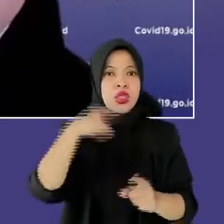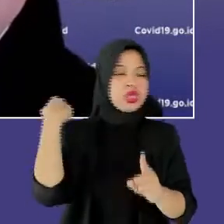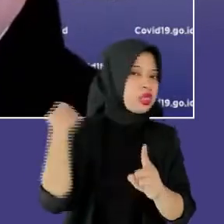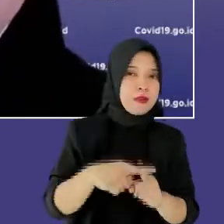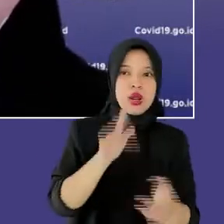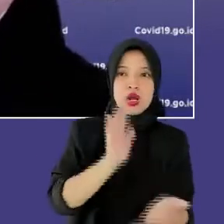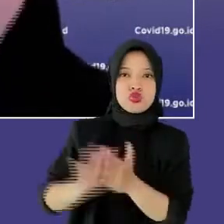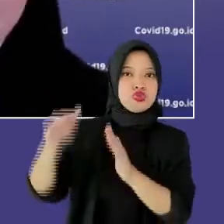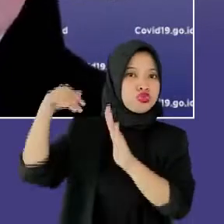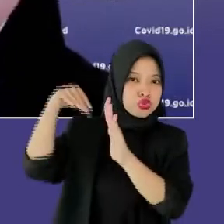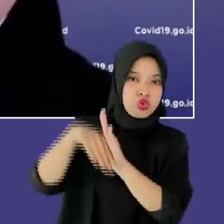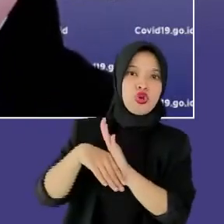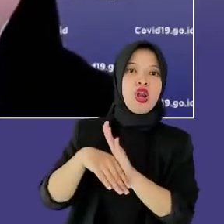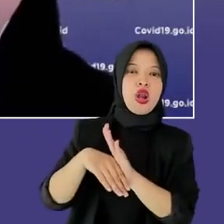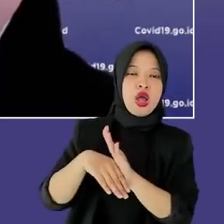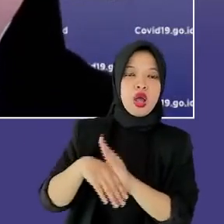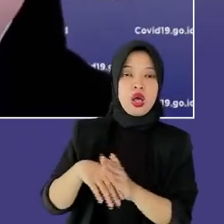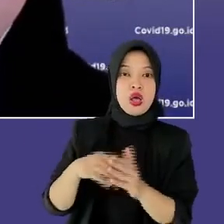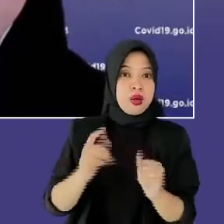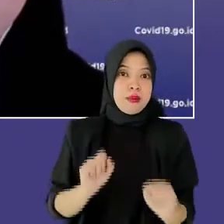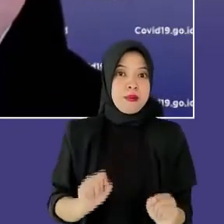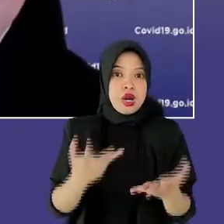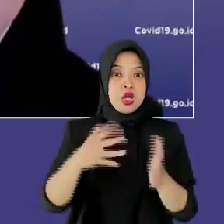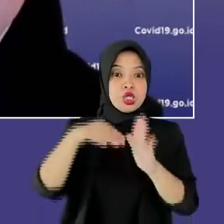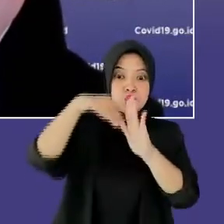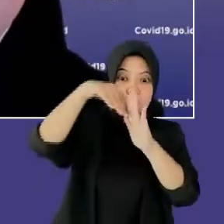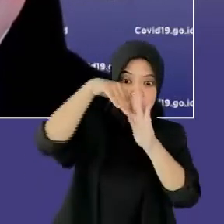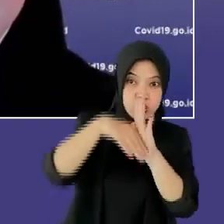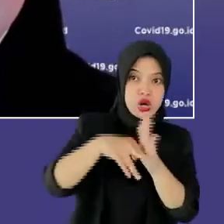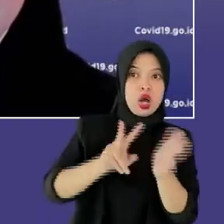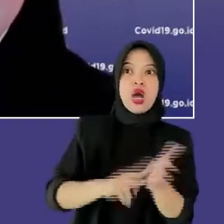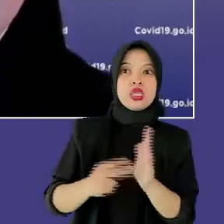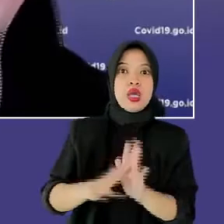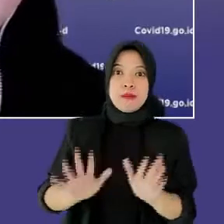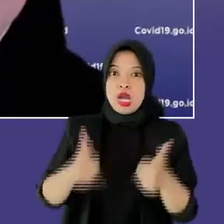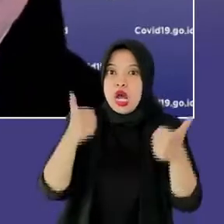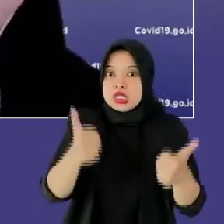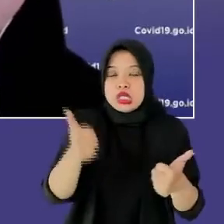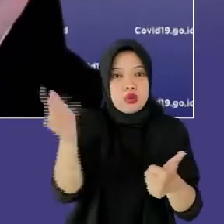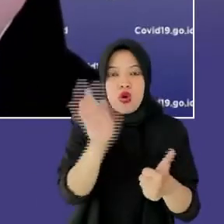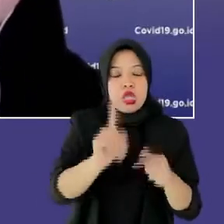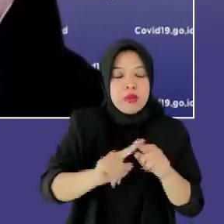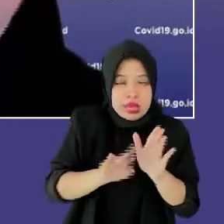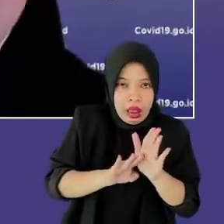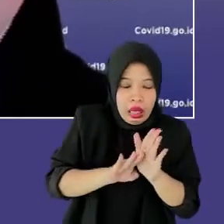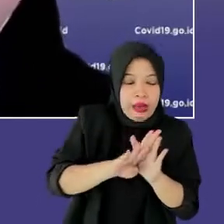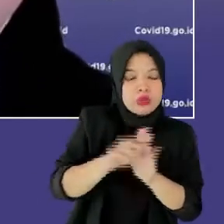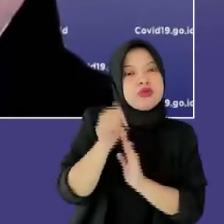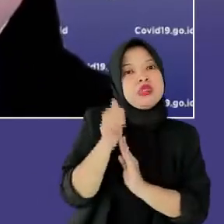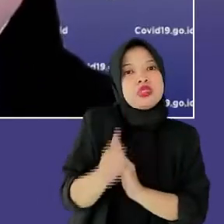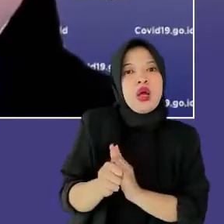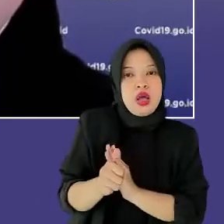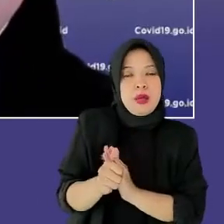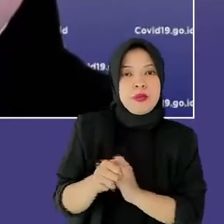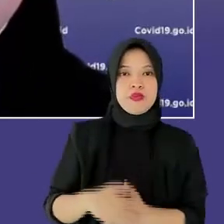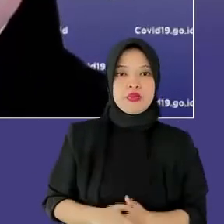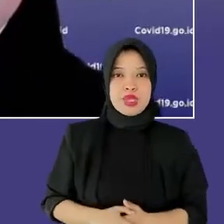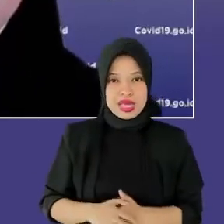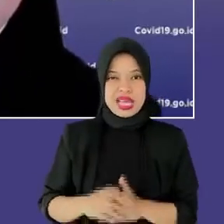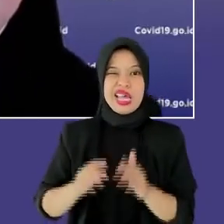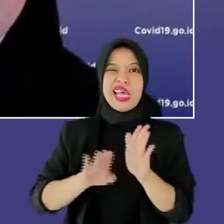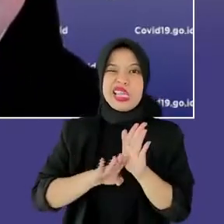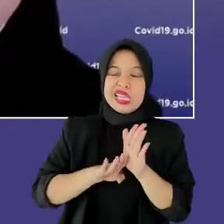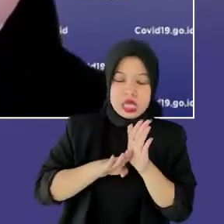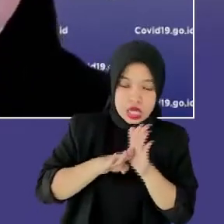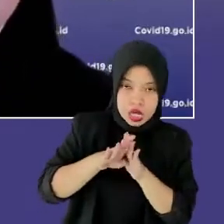tambahan, langsung dia turun. Jadi kalau nanti tiba-tiba ada turun di sana, itu bukan kemudian sudah berhasil, tidak, karena naik lagi. Berarti kita sampai ke titik yang